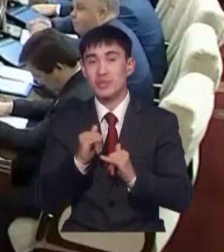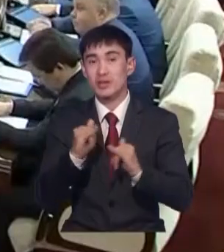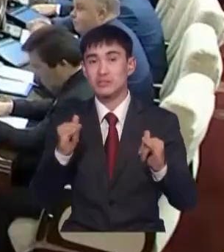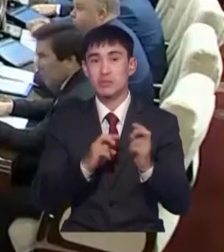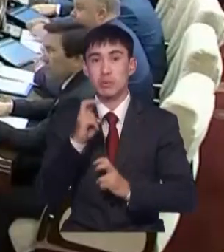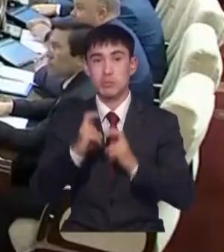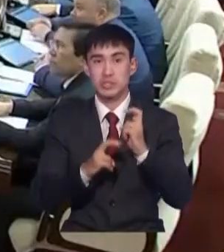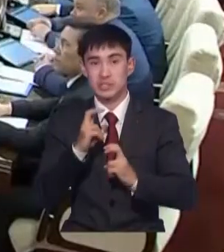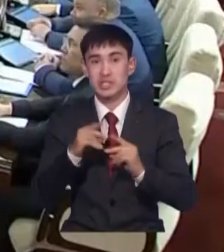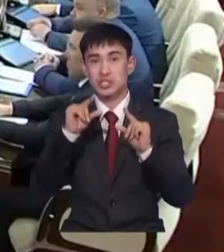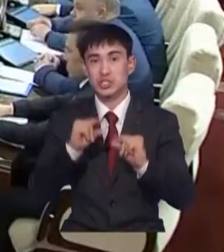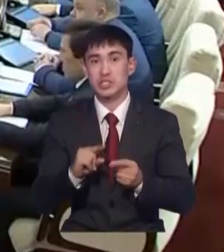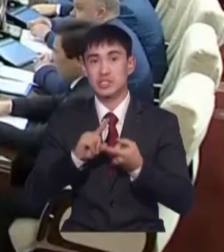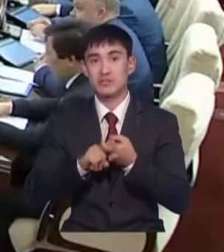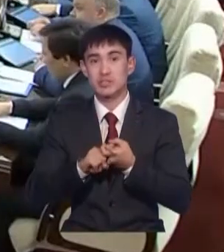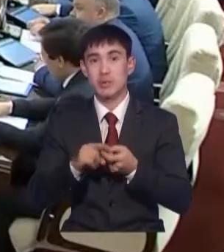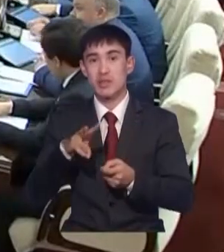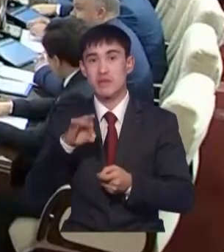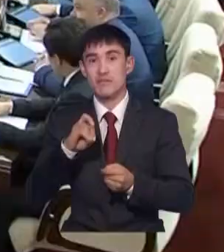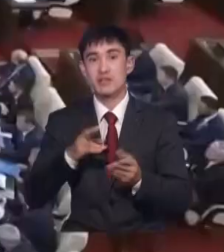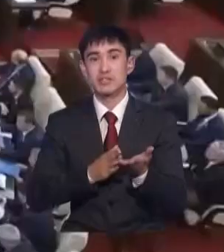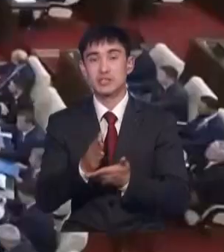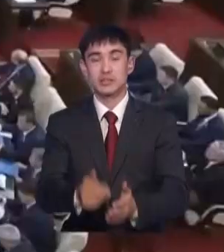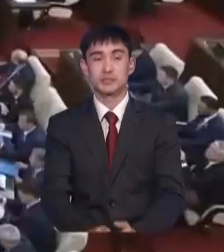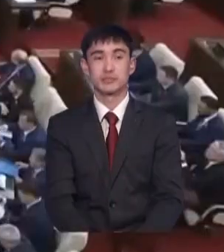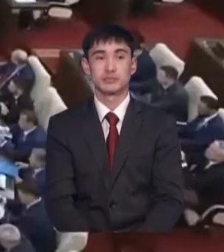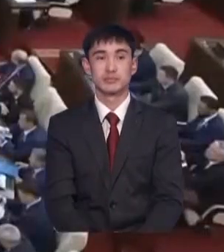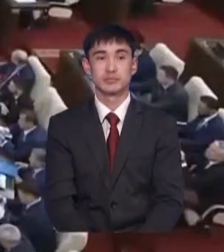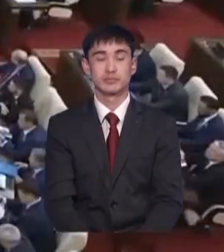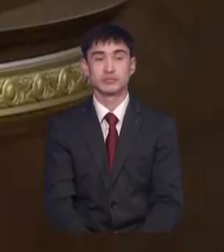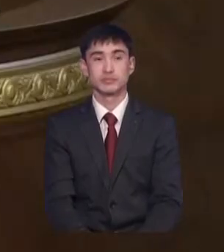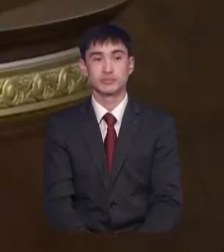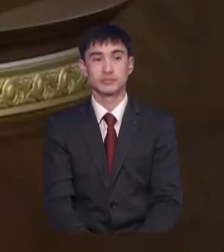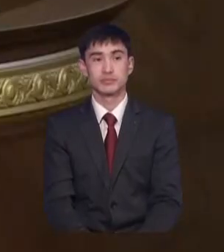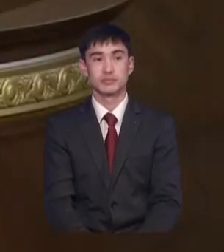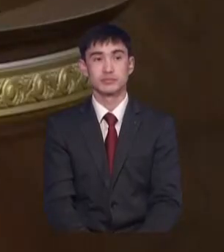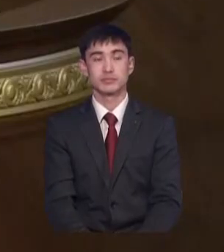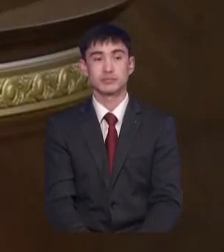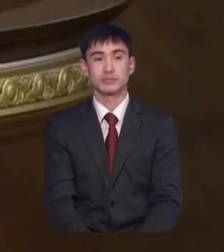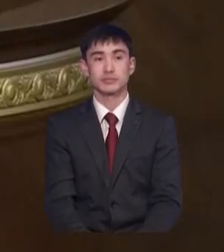развитии промышленности для снижения зависимости от нефтяного сектора.